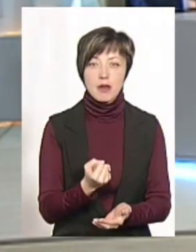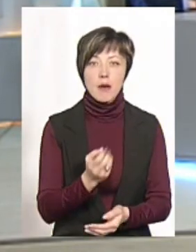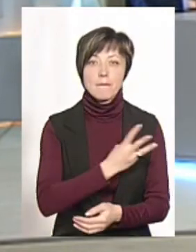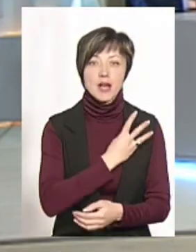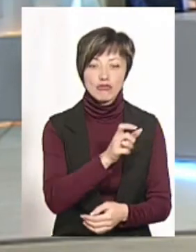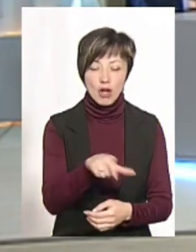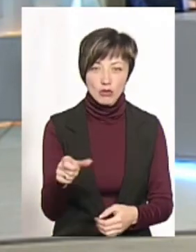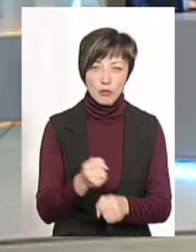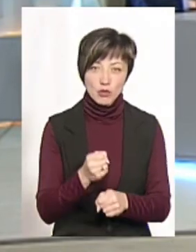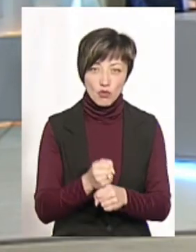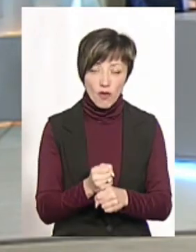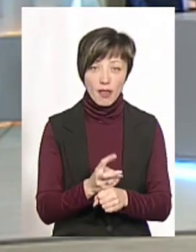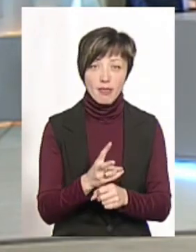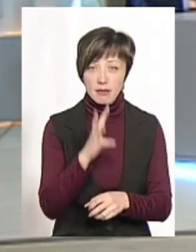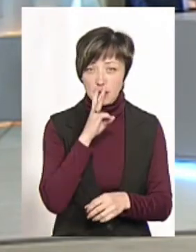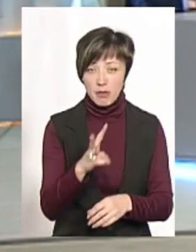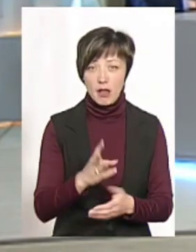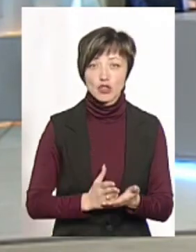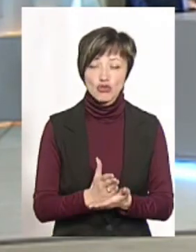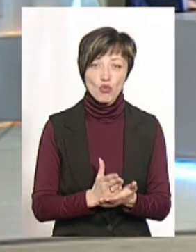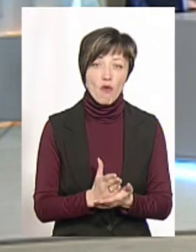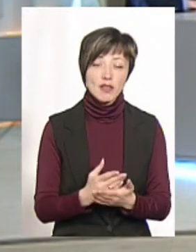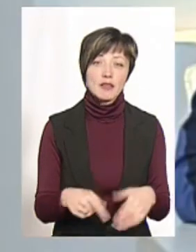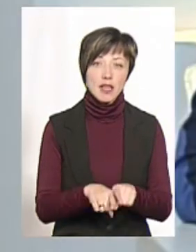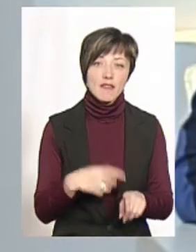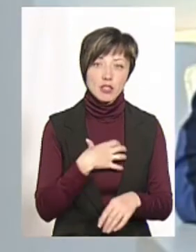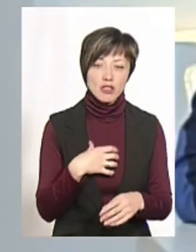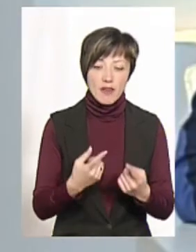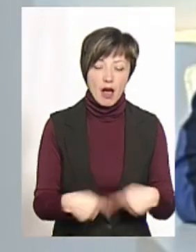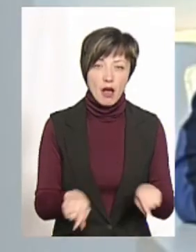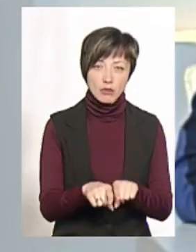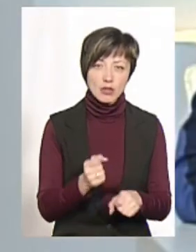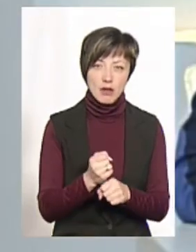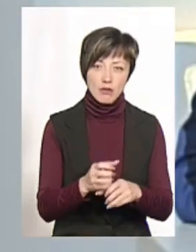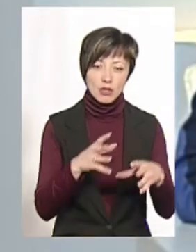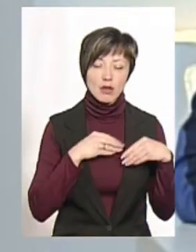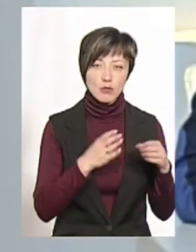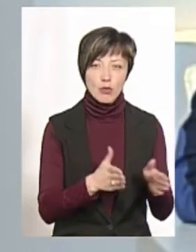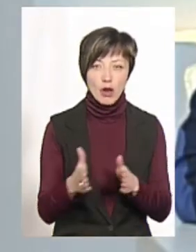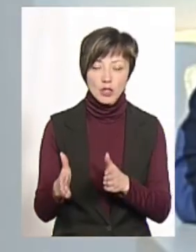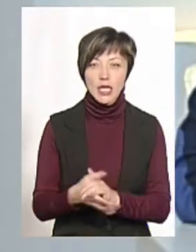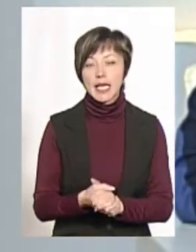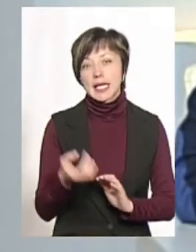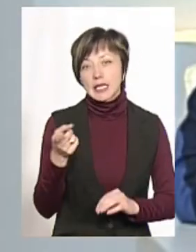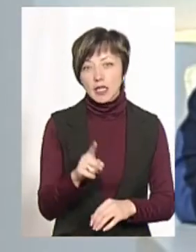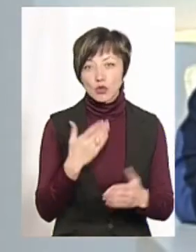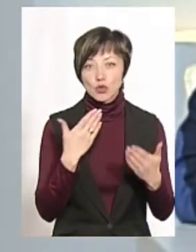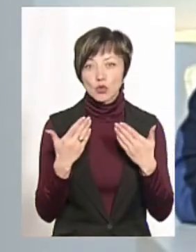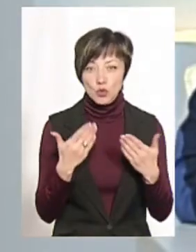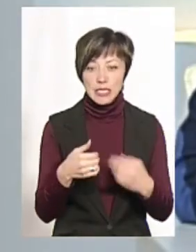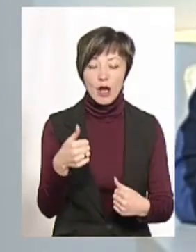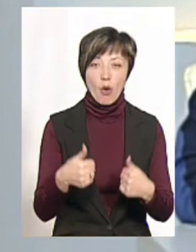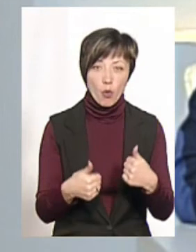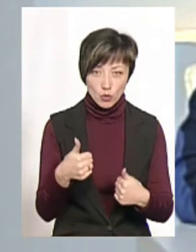безпосередньо бажаючих працювати на зарплату чиновника в такій важливій галузі і наводити разом з нами там порядок. Те, що стосується